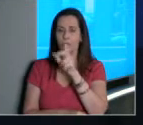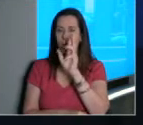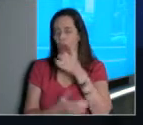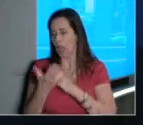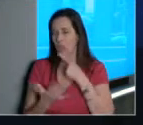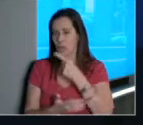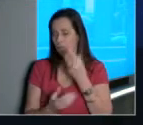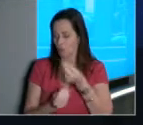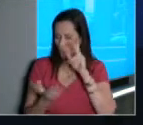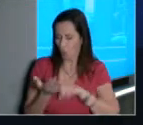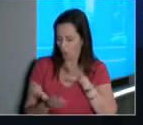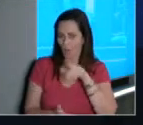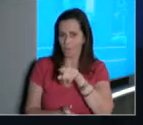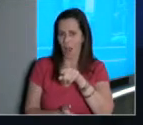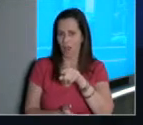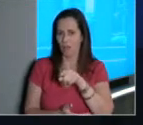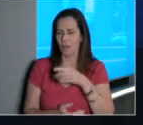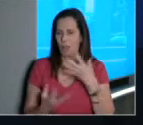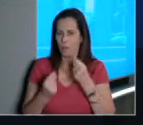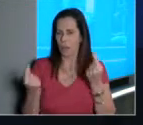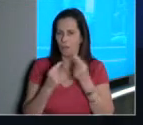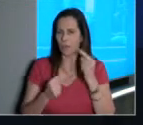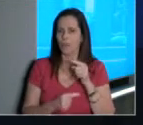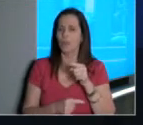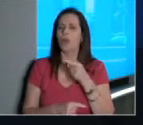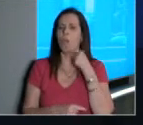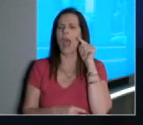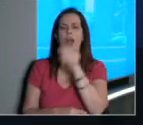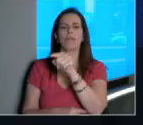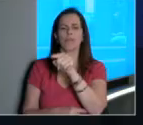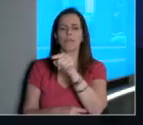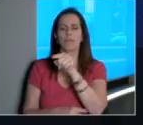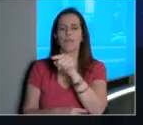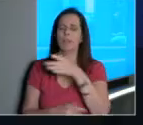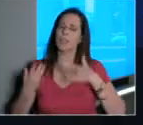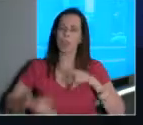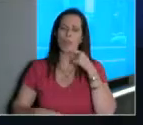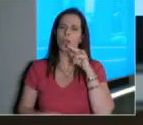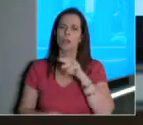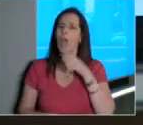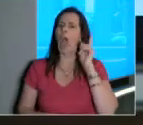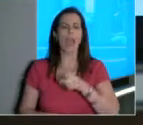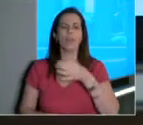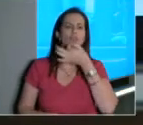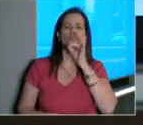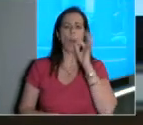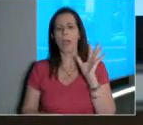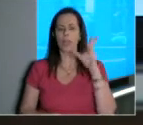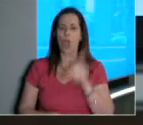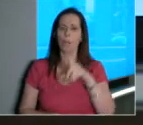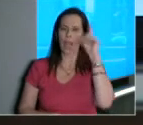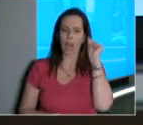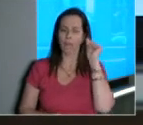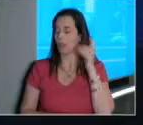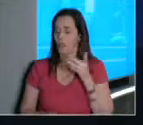יגידו שהיא טענה מוצדקת, אפילו רבים לא מתווכחים איתה. לוקחים אותך כתירוץ ואומרים, חייבים לשפר את דרום תל